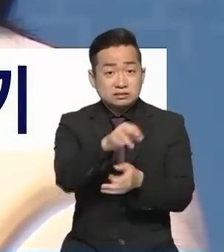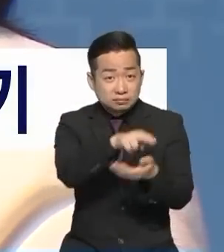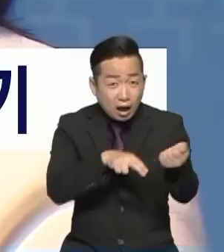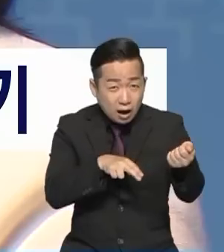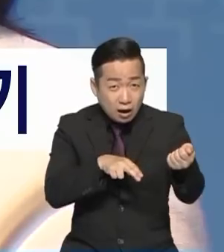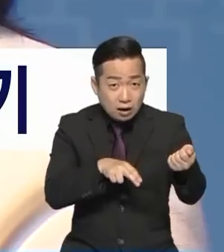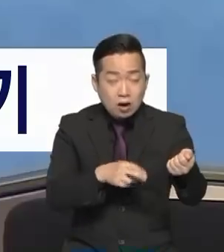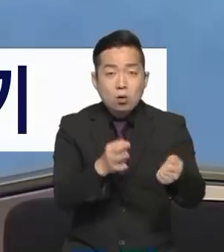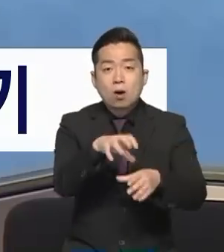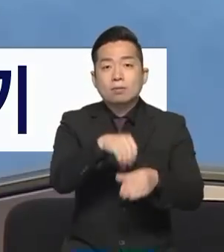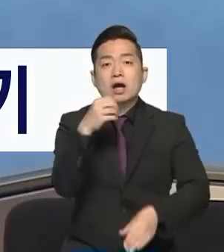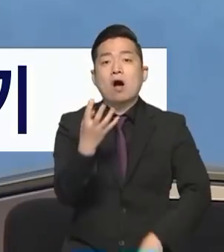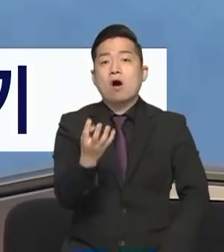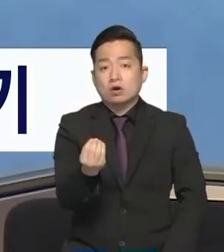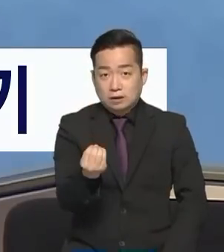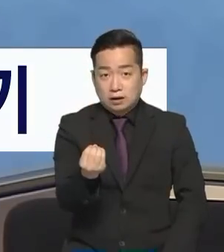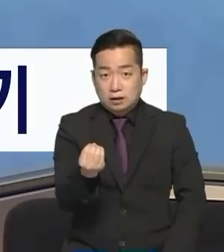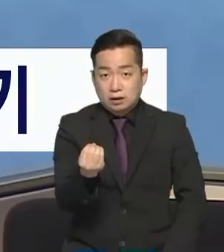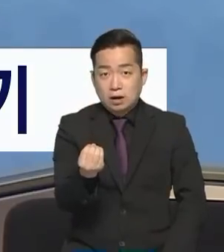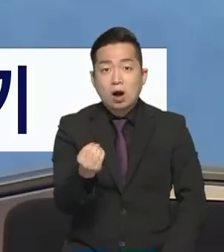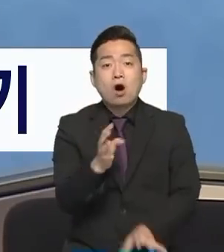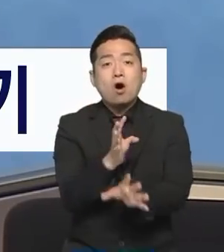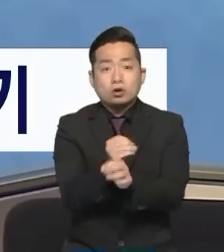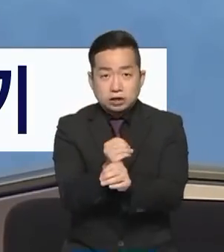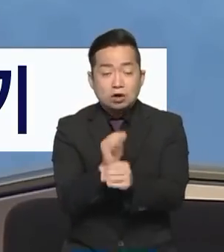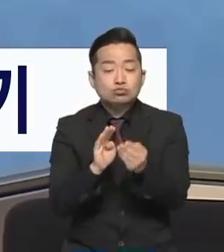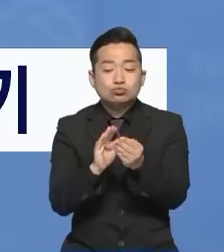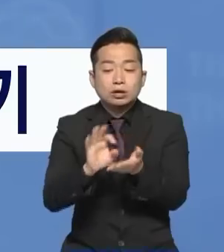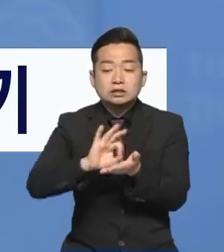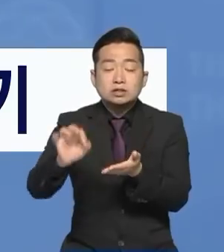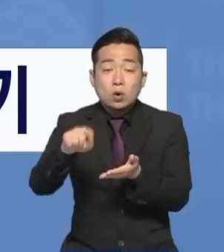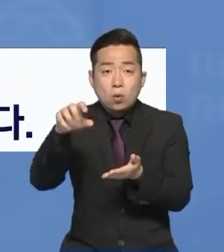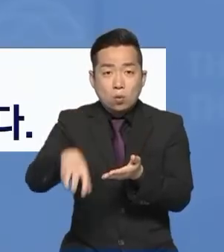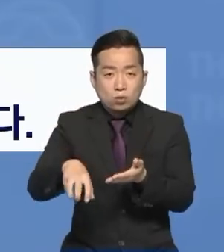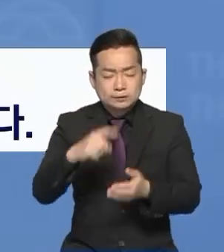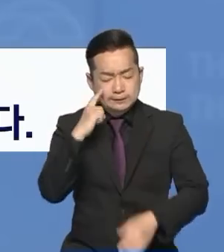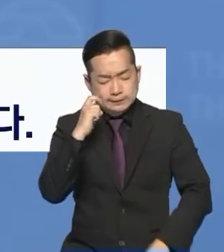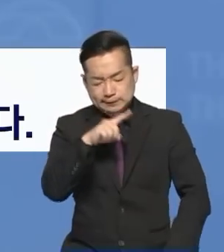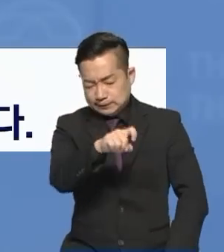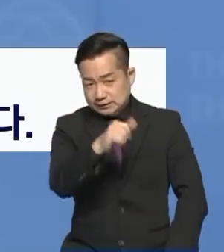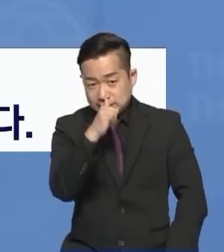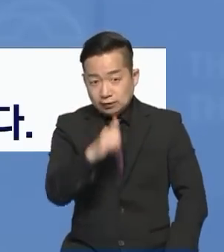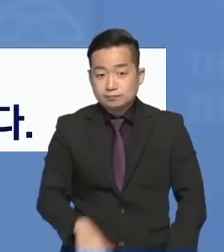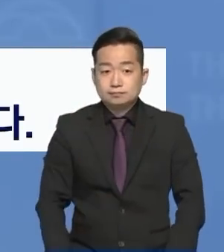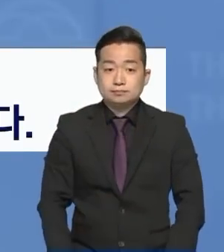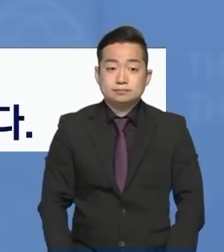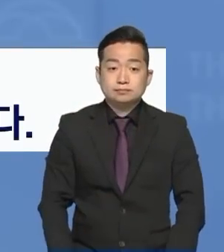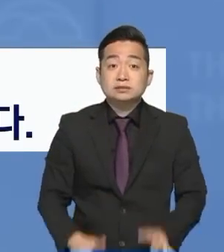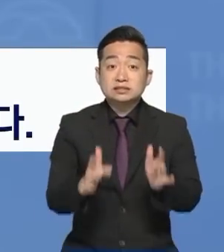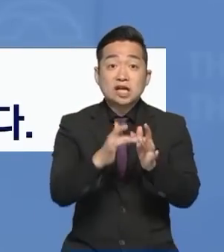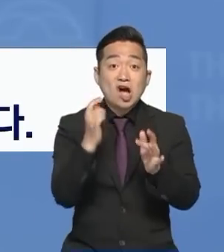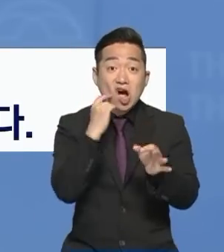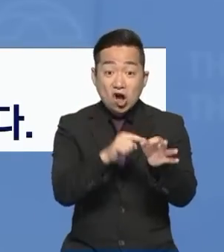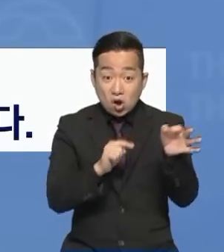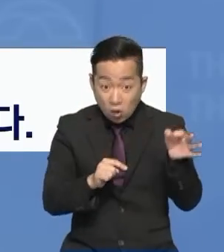거래소 인출 시점, 인출 후 행방 등의 의무를 제기했습니다. 김남국 의원이 코인을 전량